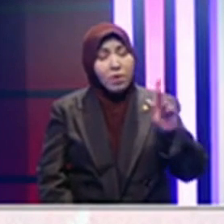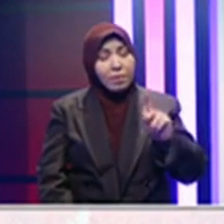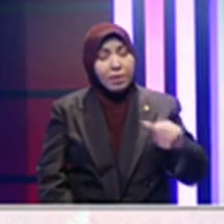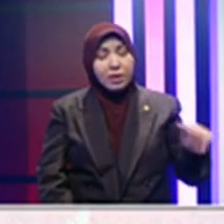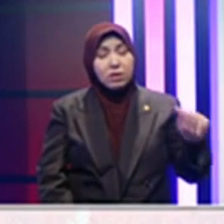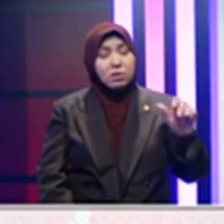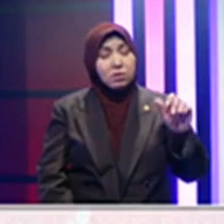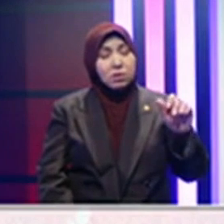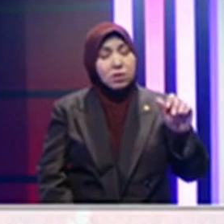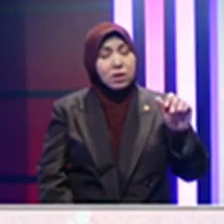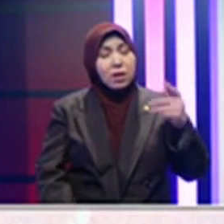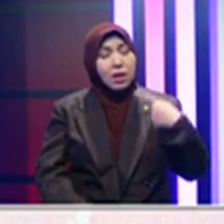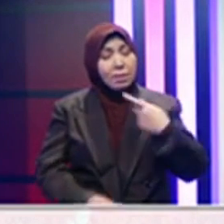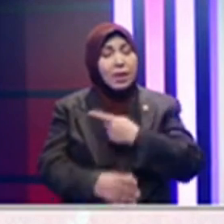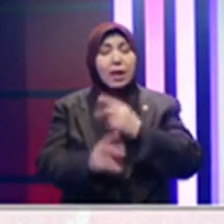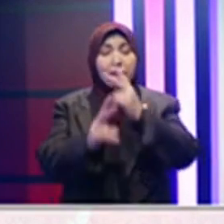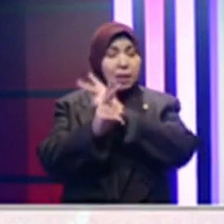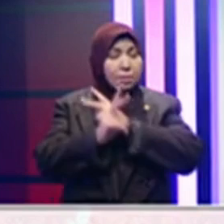ta'ifatum